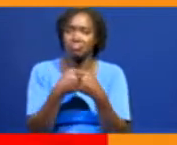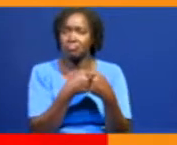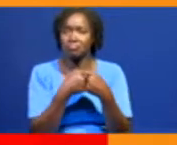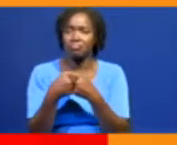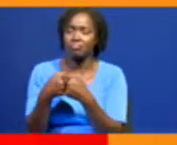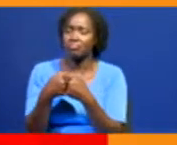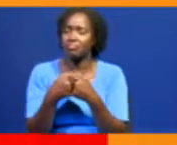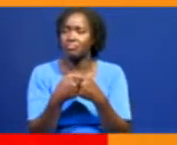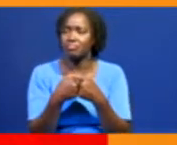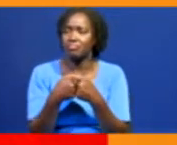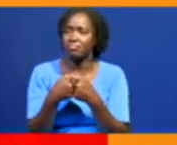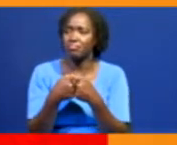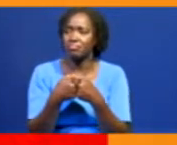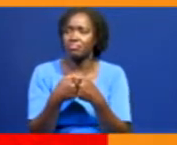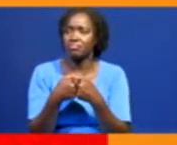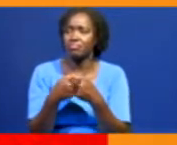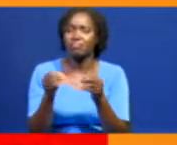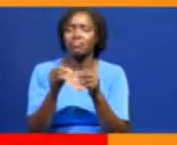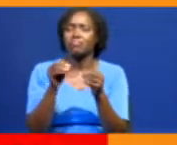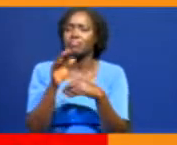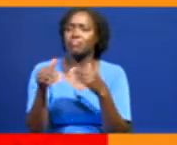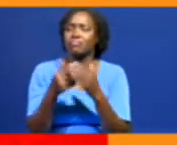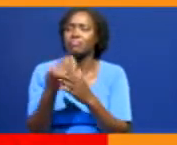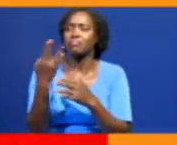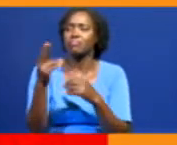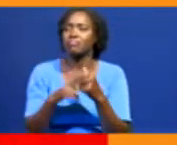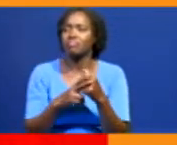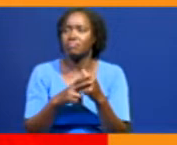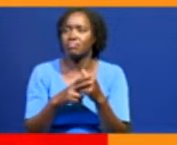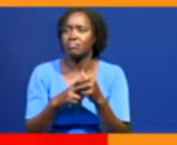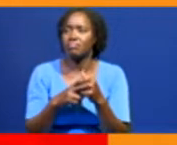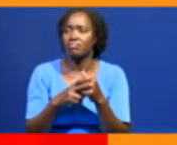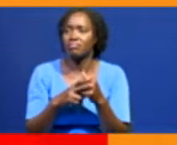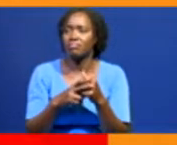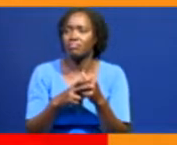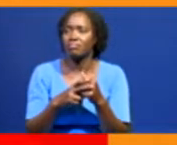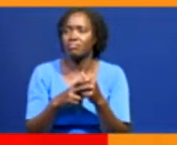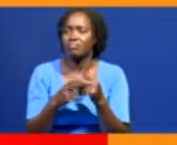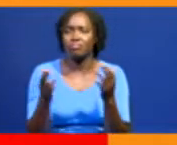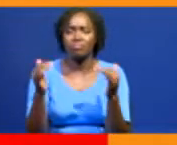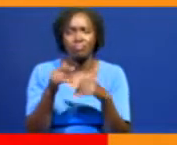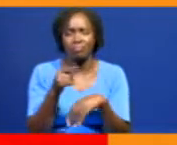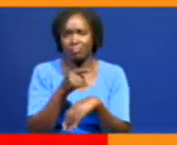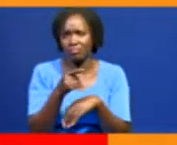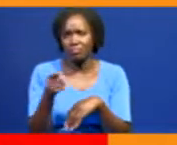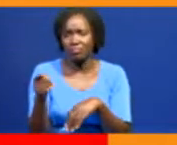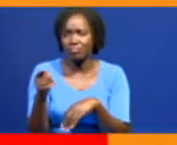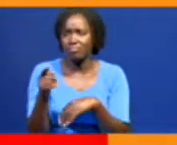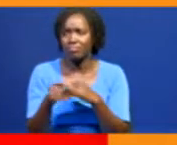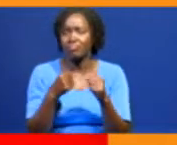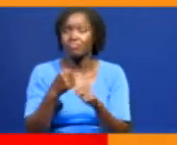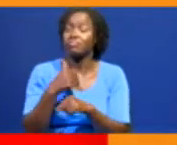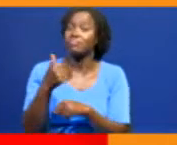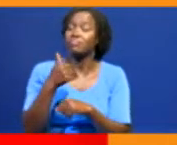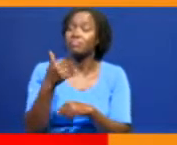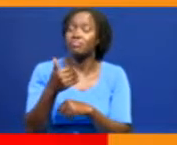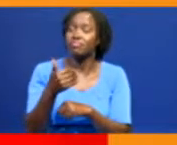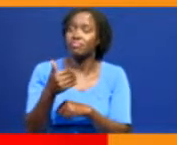manake eneo kama lile wanakutana wote 47. Je, kongamano hili ambalo hufanyika kila mwaka